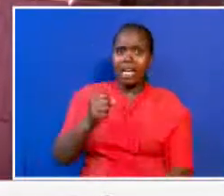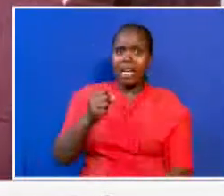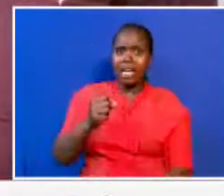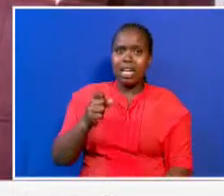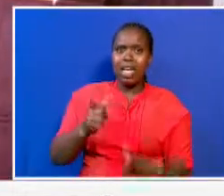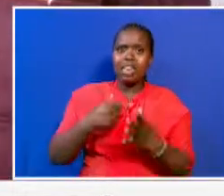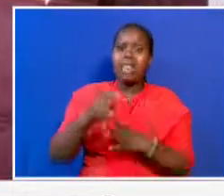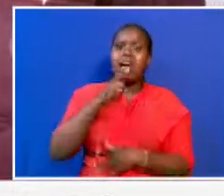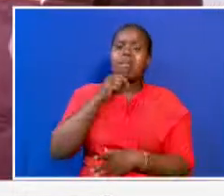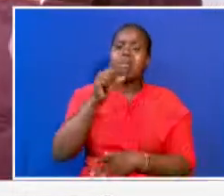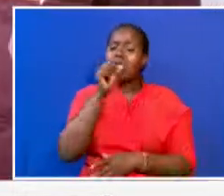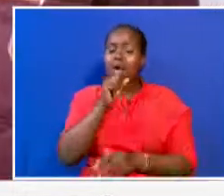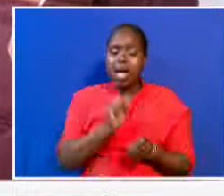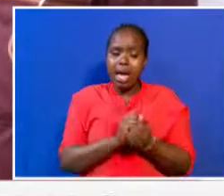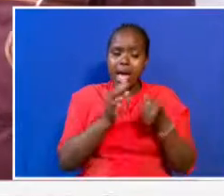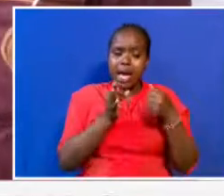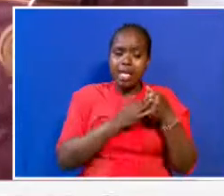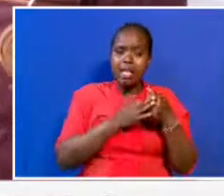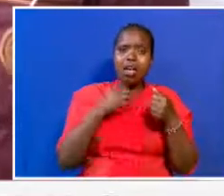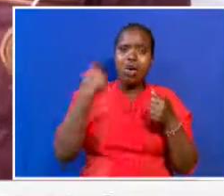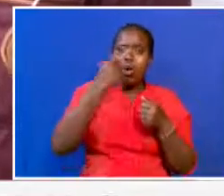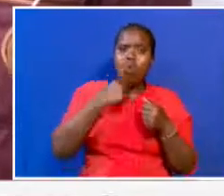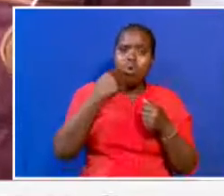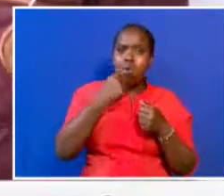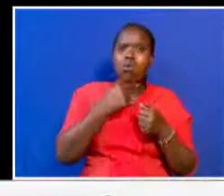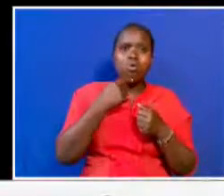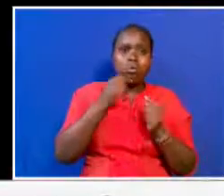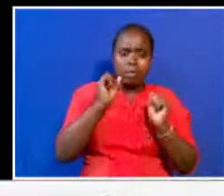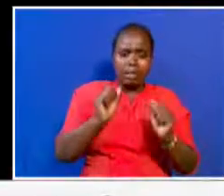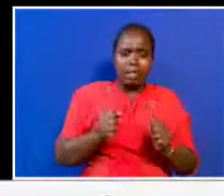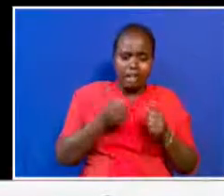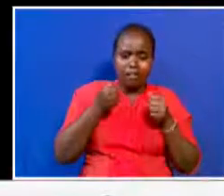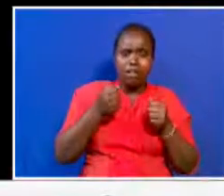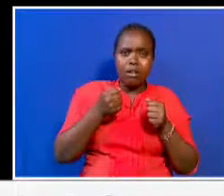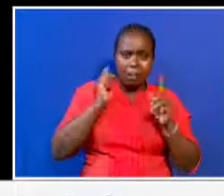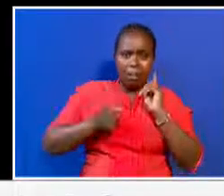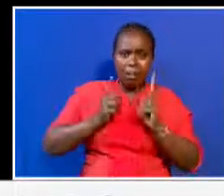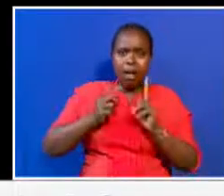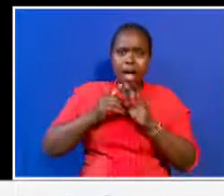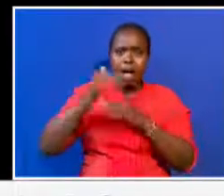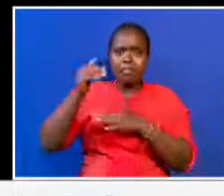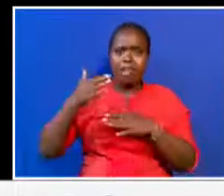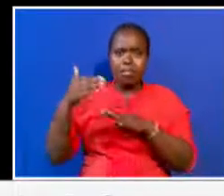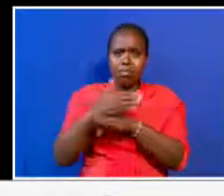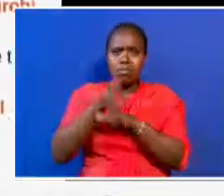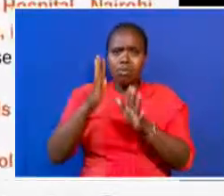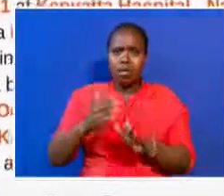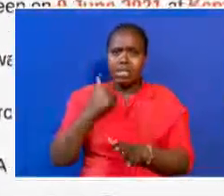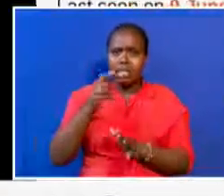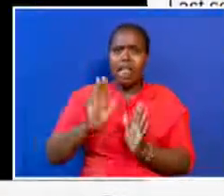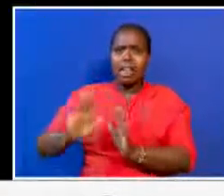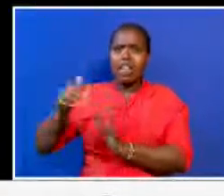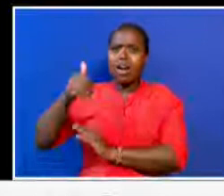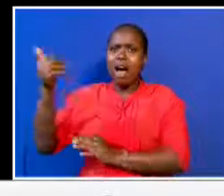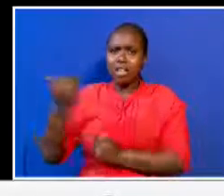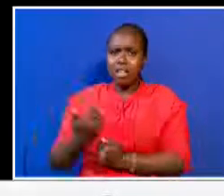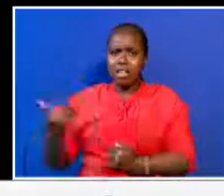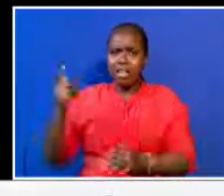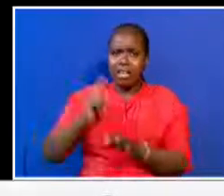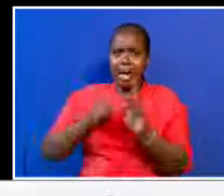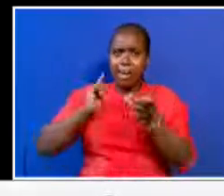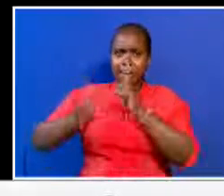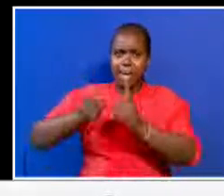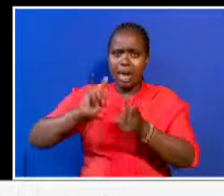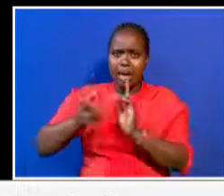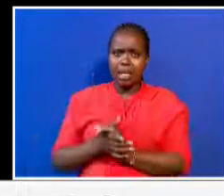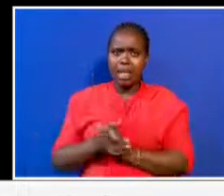na mvulana wa miaka 18 aliyeweza kukwepa mikono ya waliomteka nyara huku akidai kuwaacha watoto wengine alipokuwa